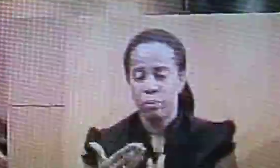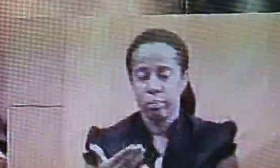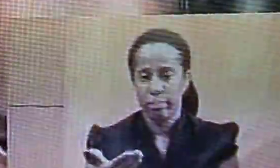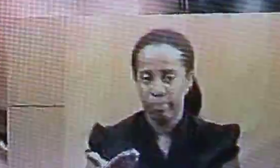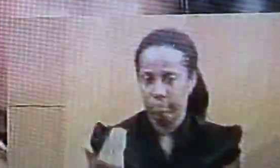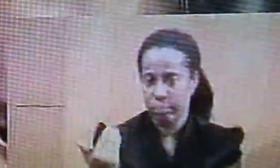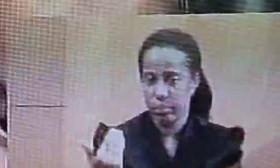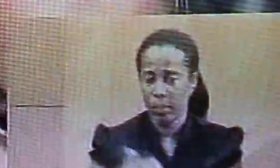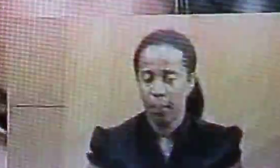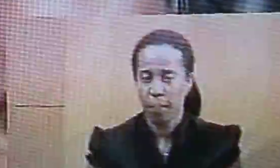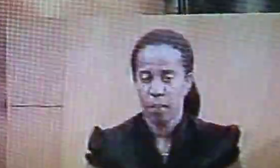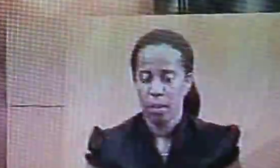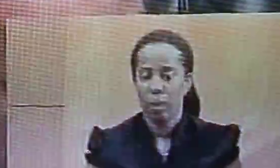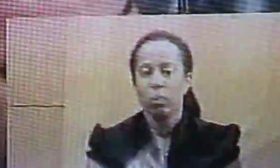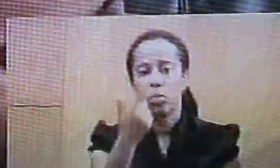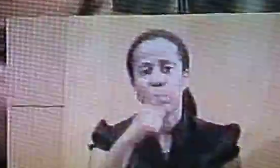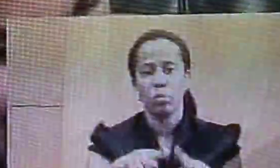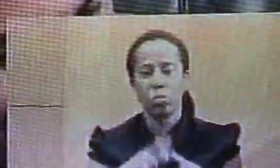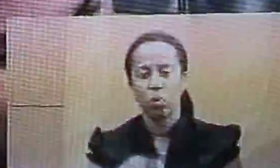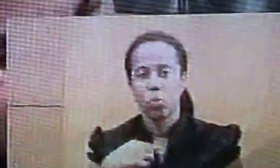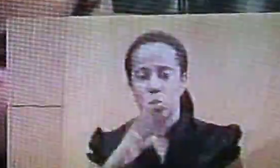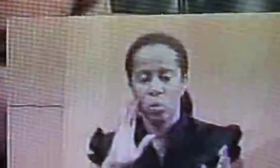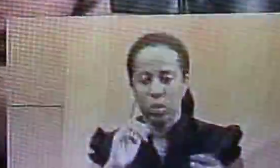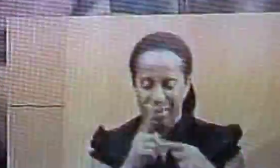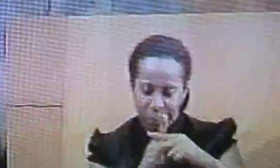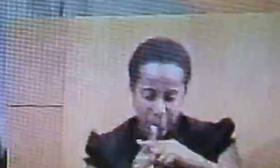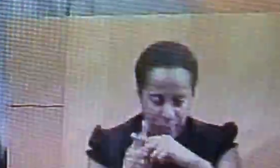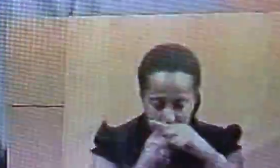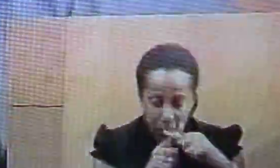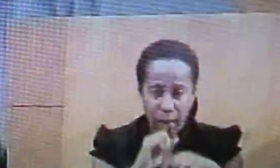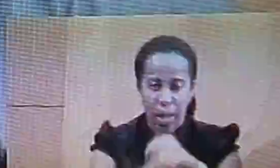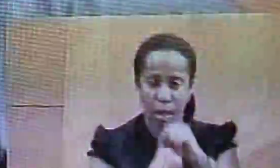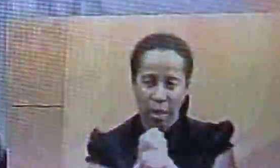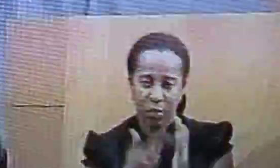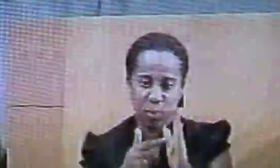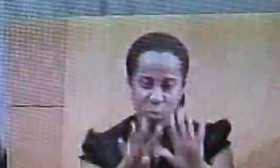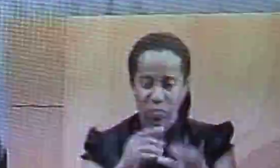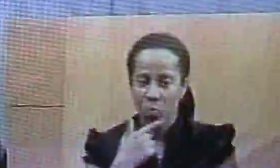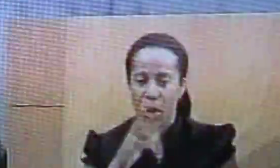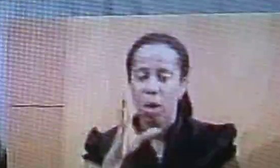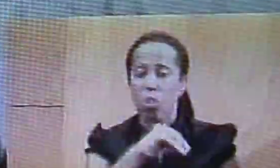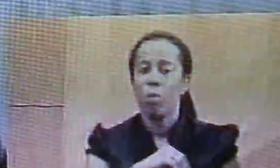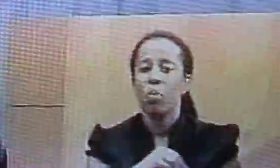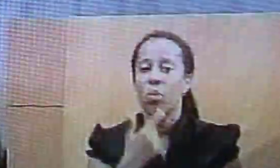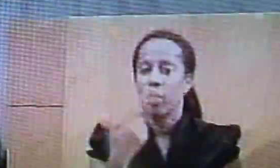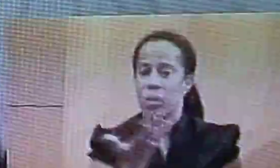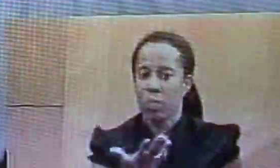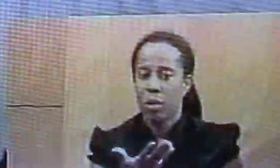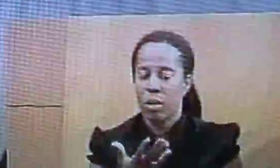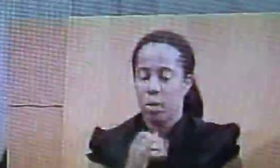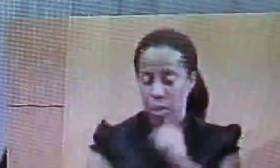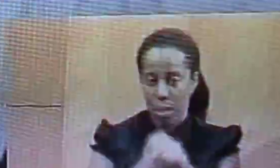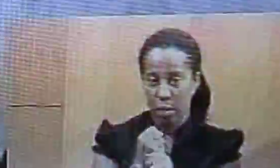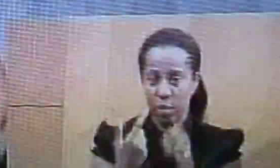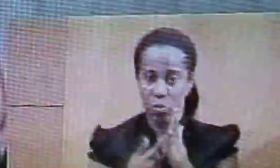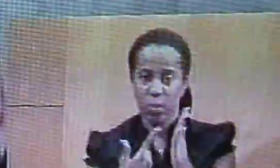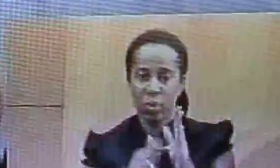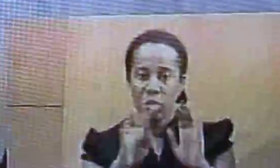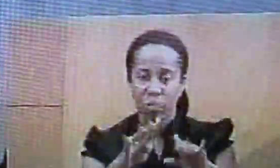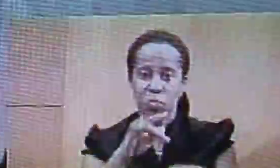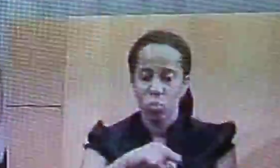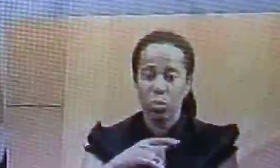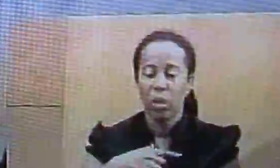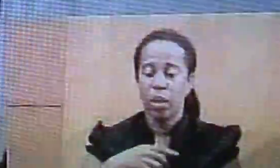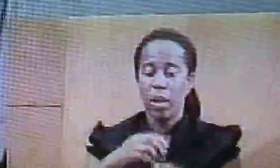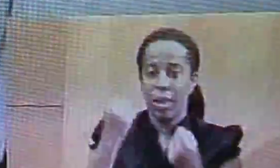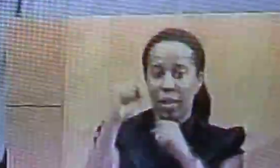on a ciblé sur 2009, en oubliant, parce qu'on a la mémoire courte, que 2009, il y a eu cette grande grève